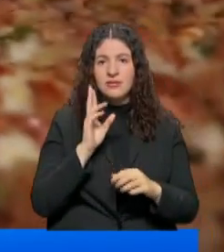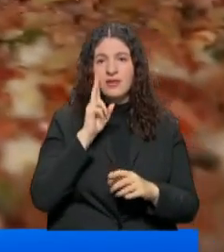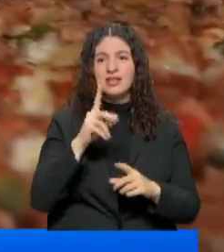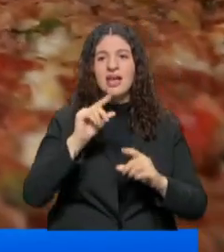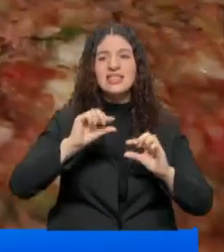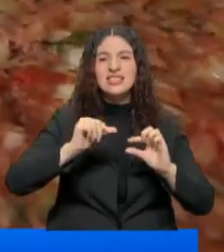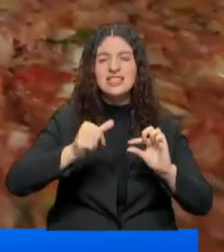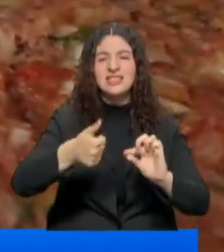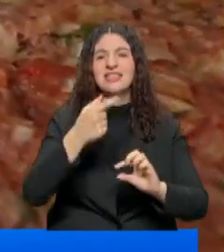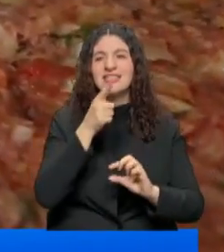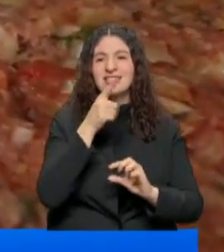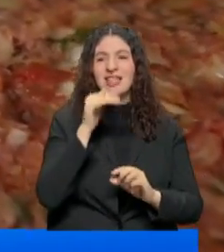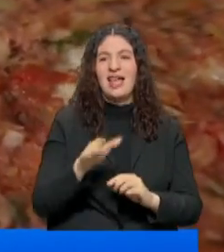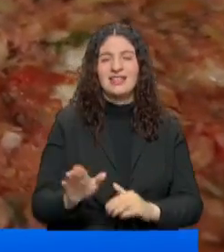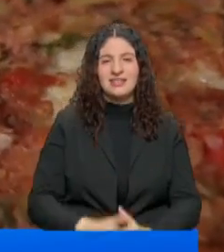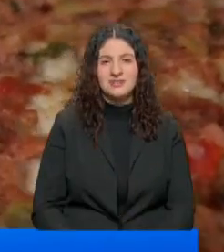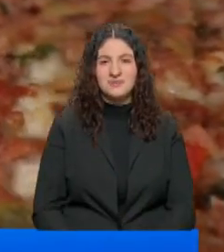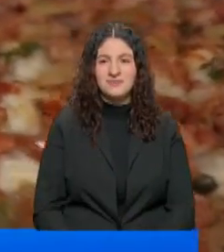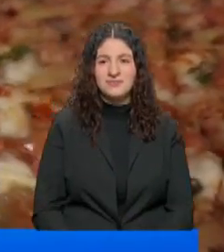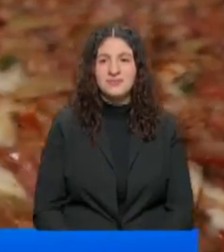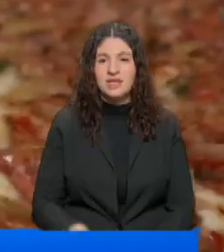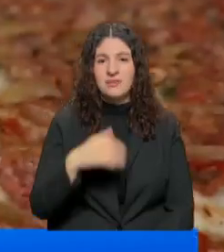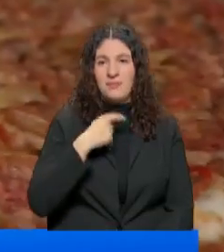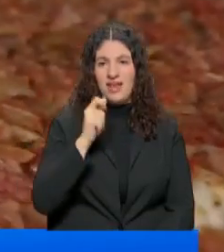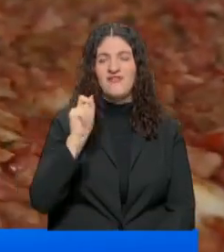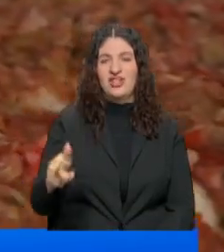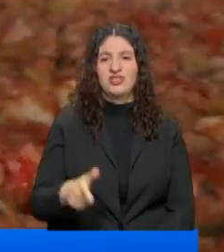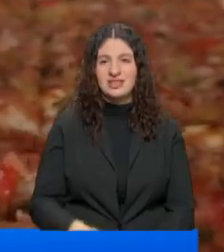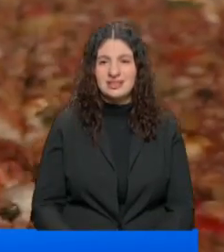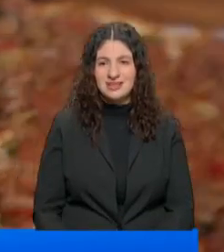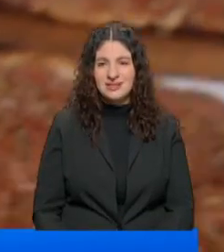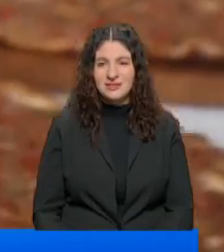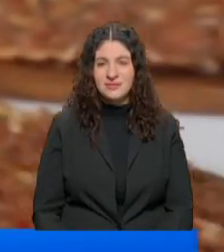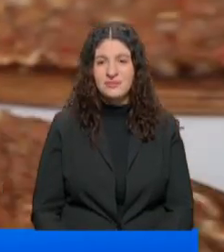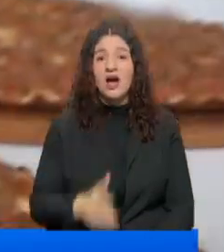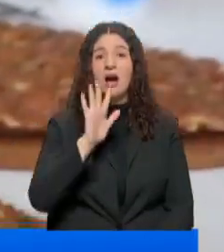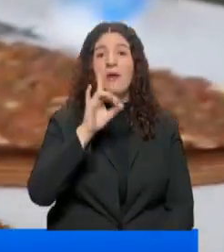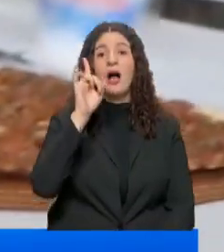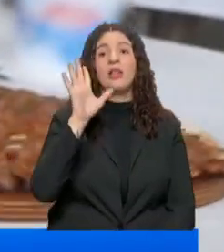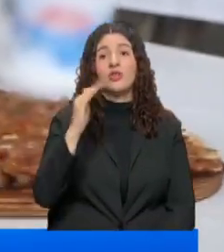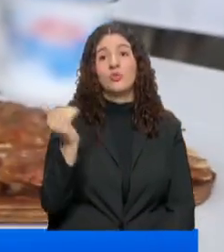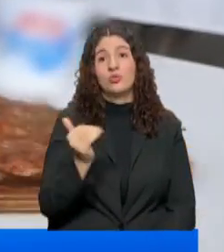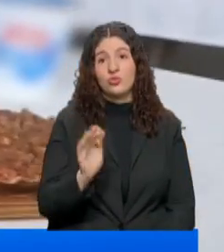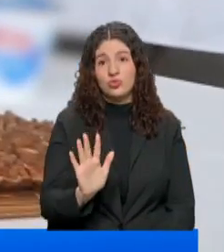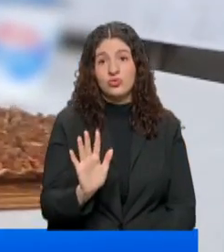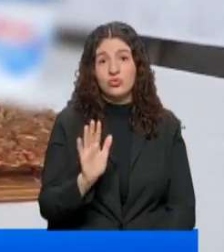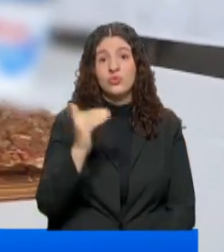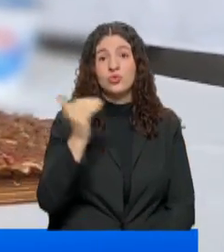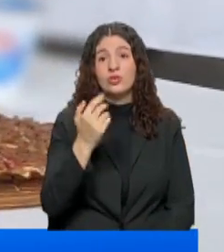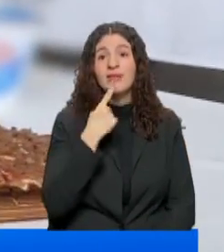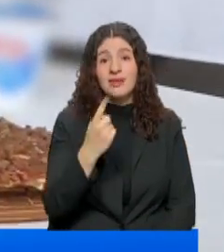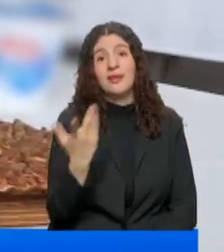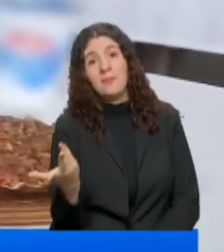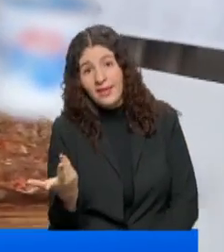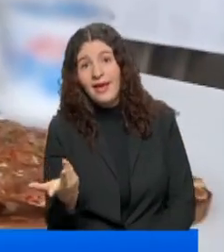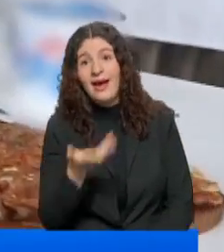ses. Geldi. Parayı vereceğiz. Ama Allah'tan ucuz. Ucuz dediğim